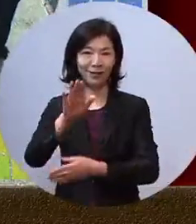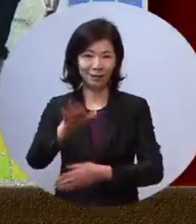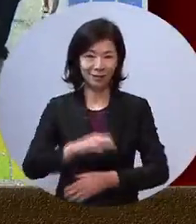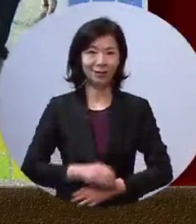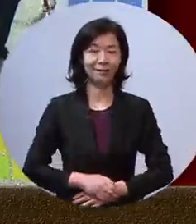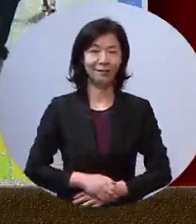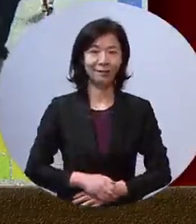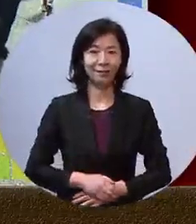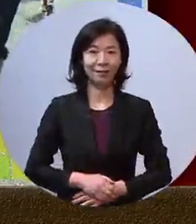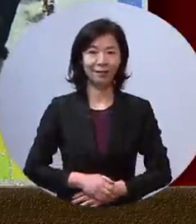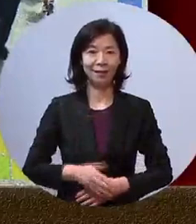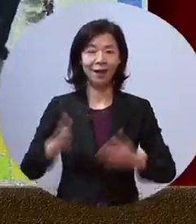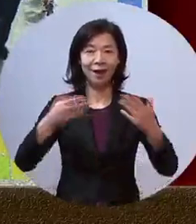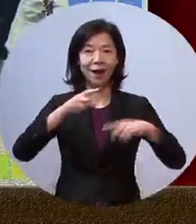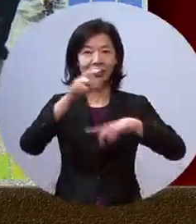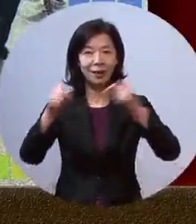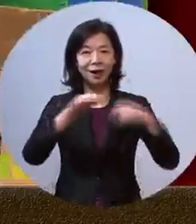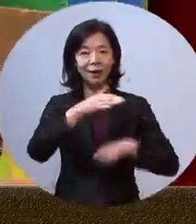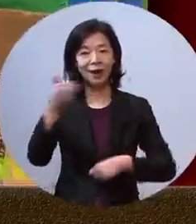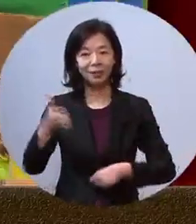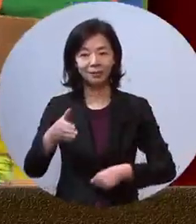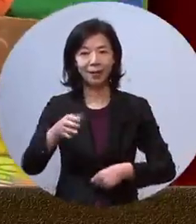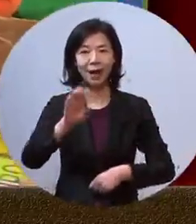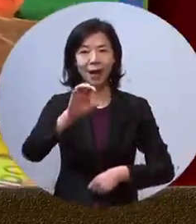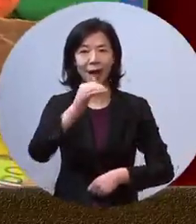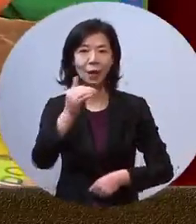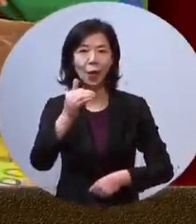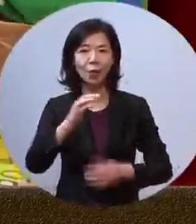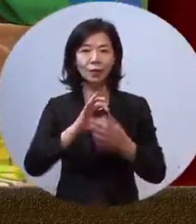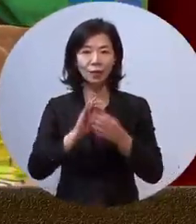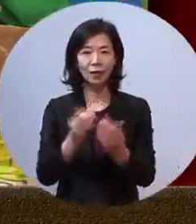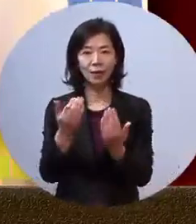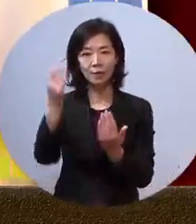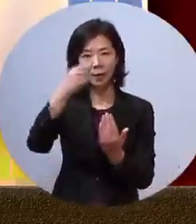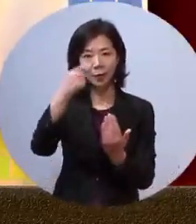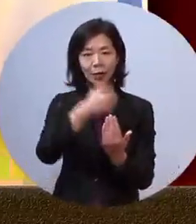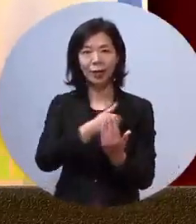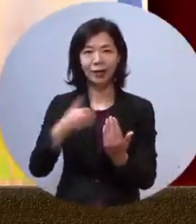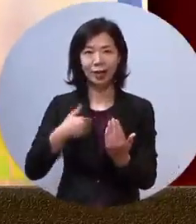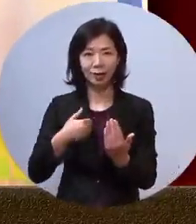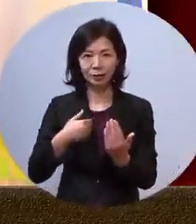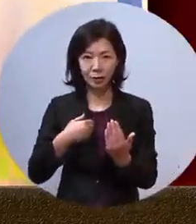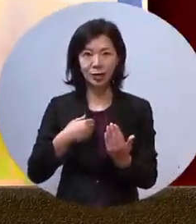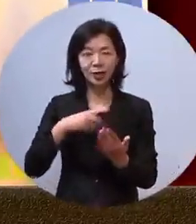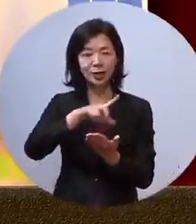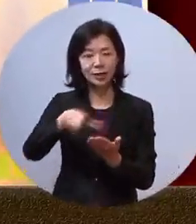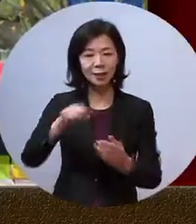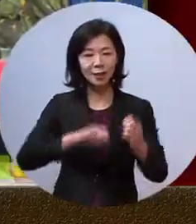さらに秋葉台ではエコについて学べる地域活動団体のブースが並びます。